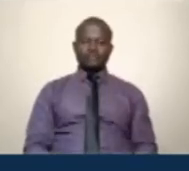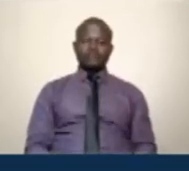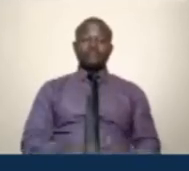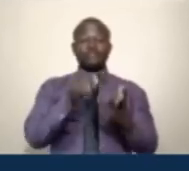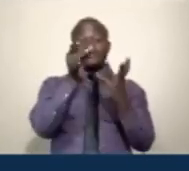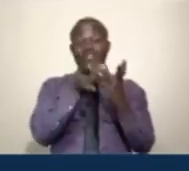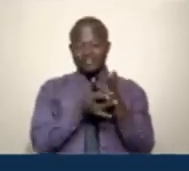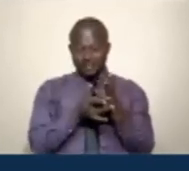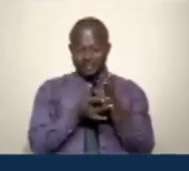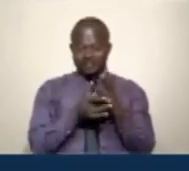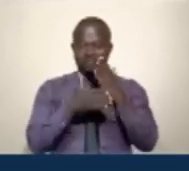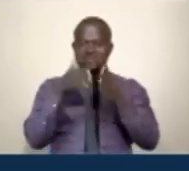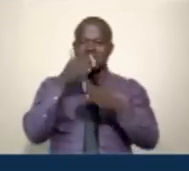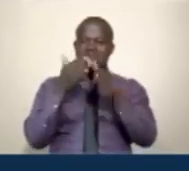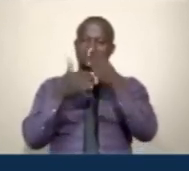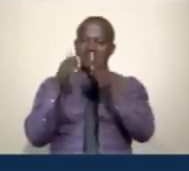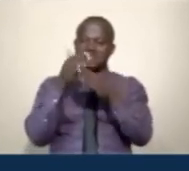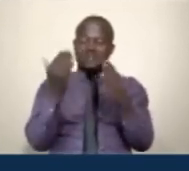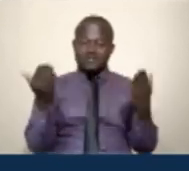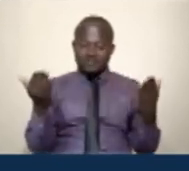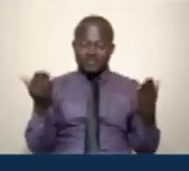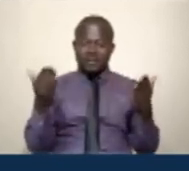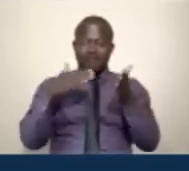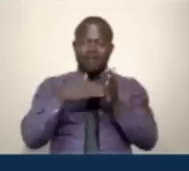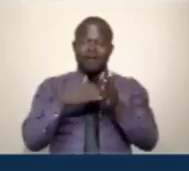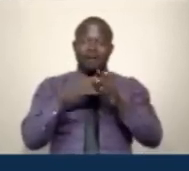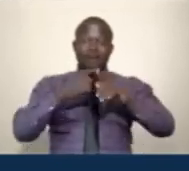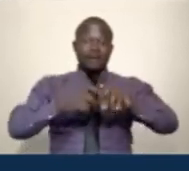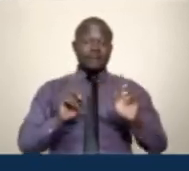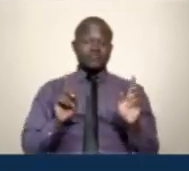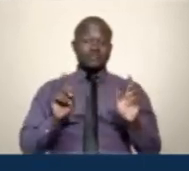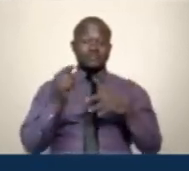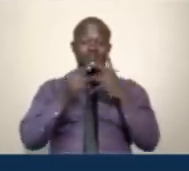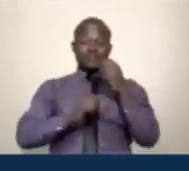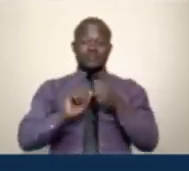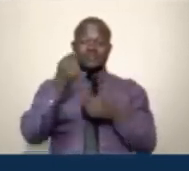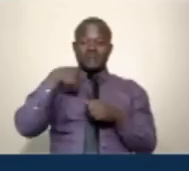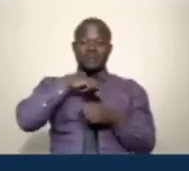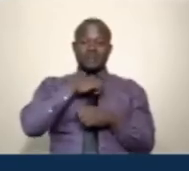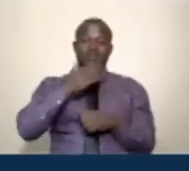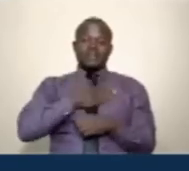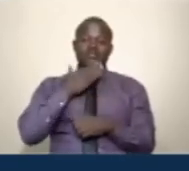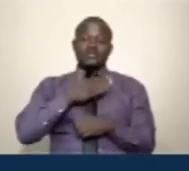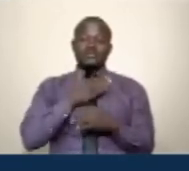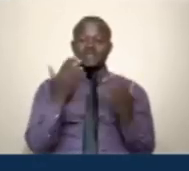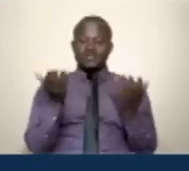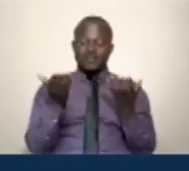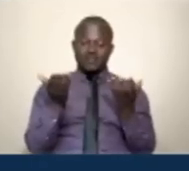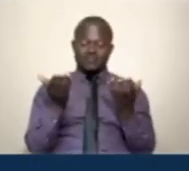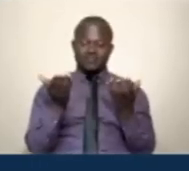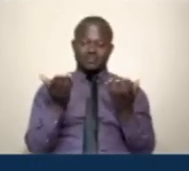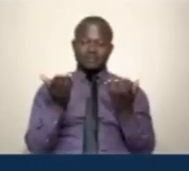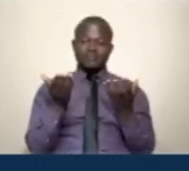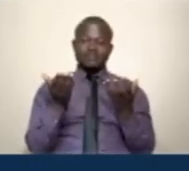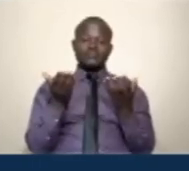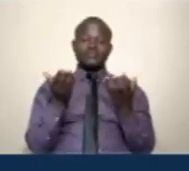Narashatse, narubatse, ariko ikintu cya mbere ngiye kinshimisha